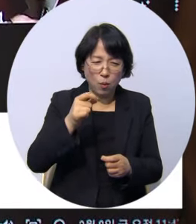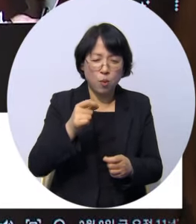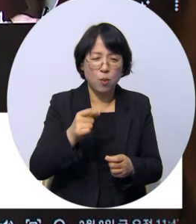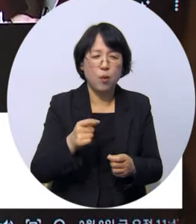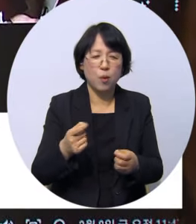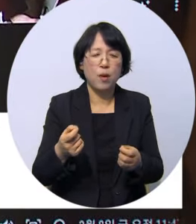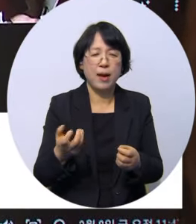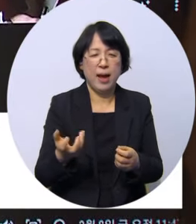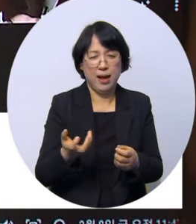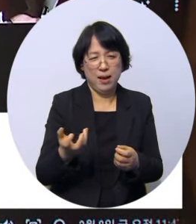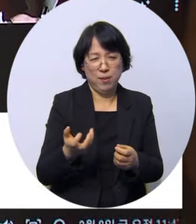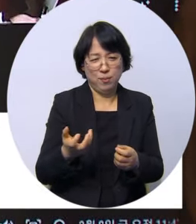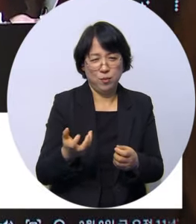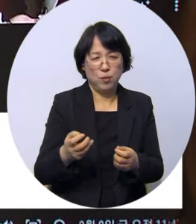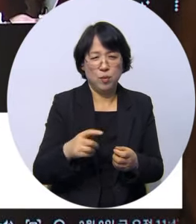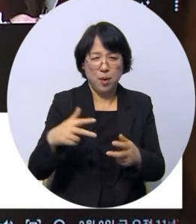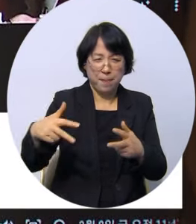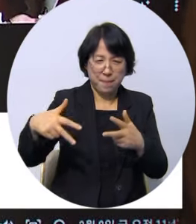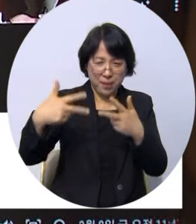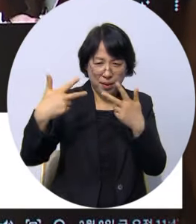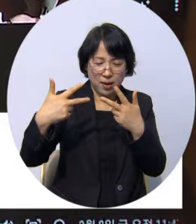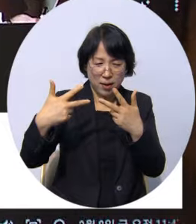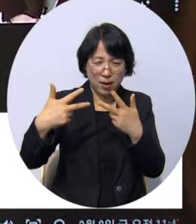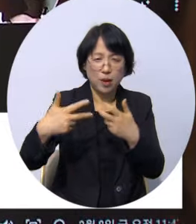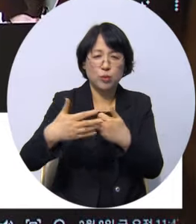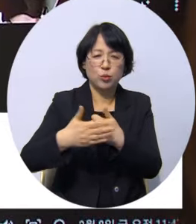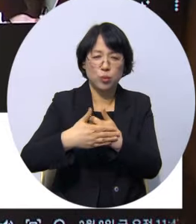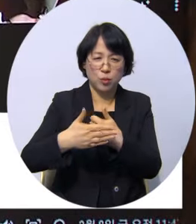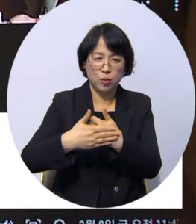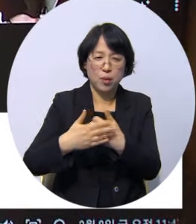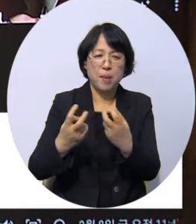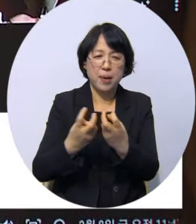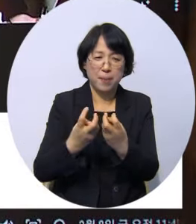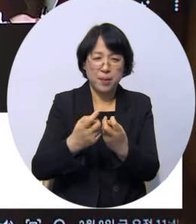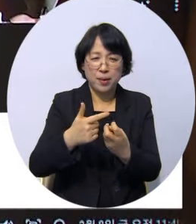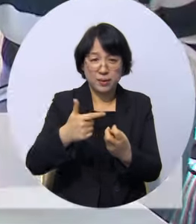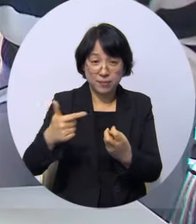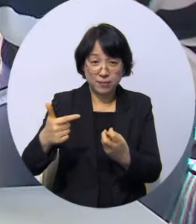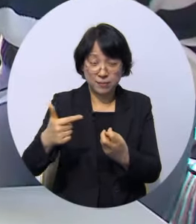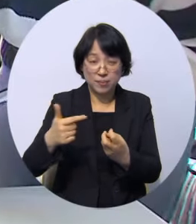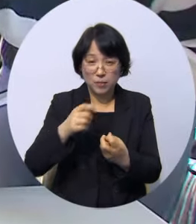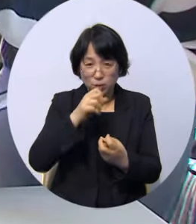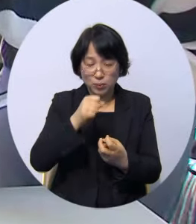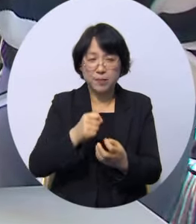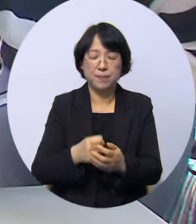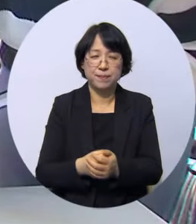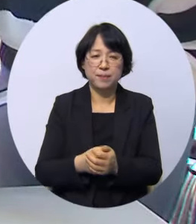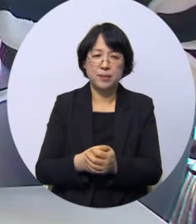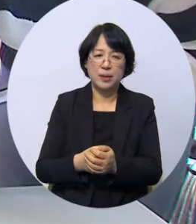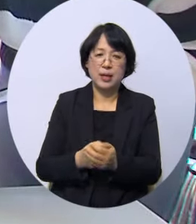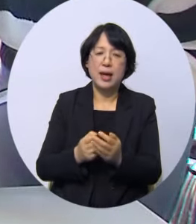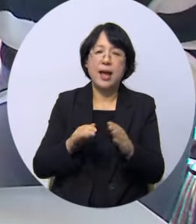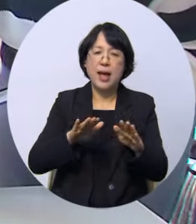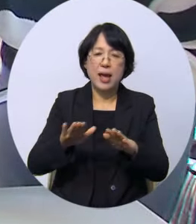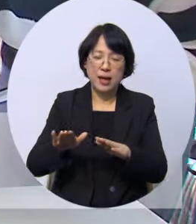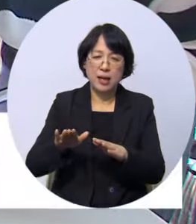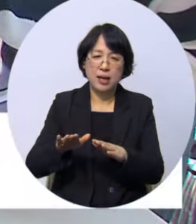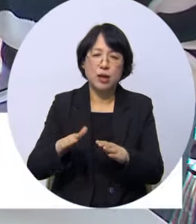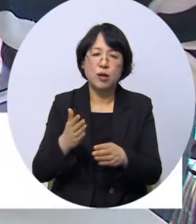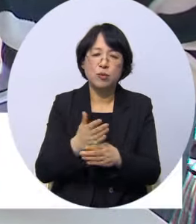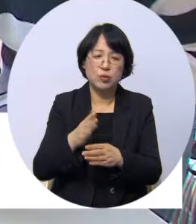미래면 료 같은 경우에는 보조적 수단으로는 굉장히 큰 역할을 할 것으로 보입니다 한편 이날 해수부는 선마을